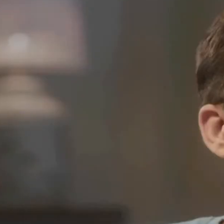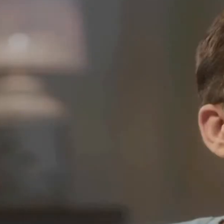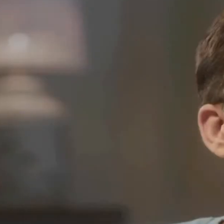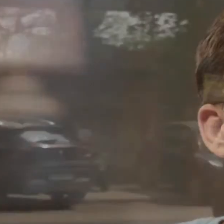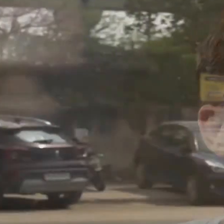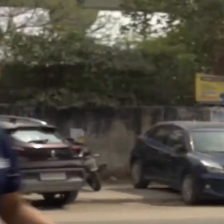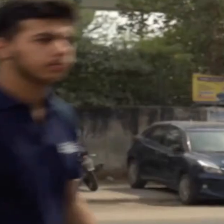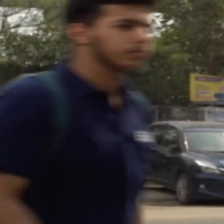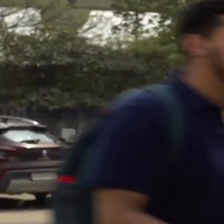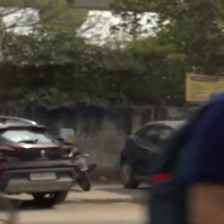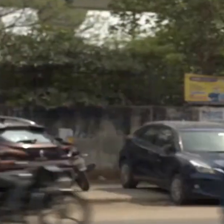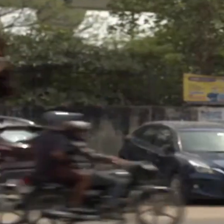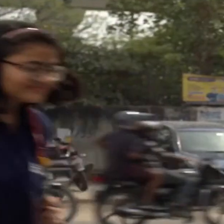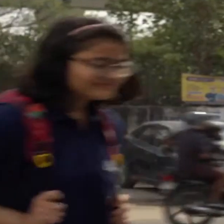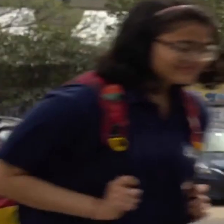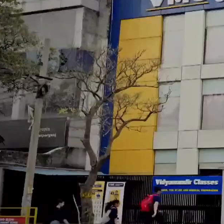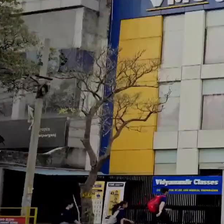है